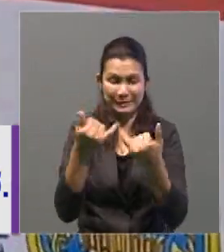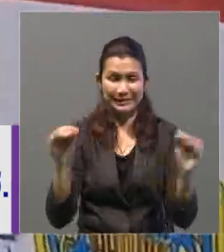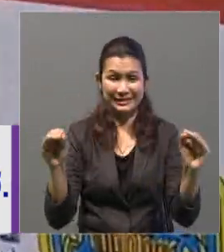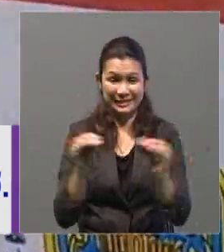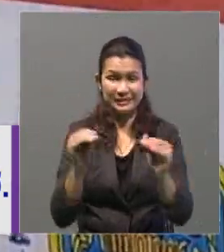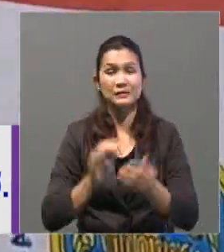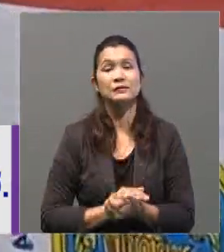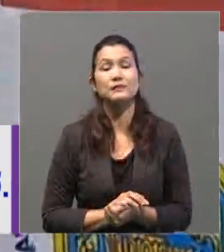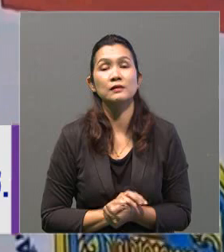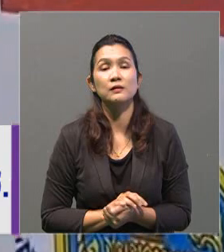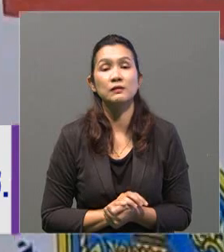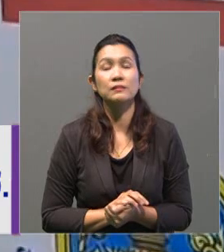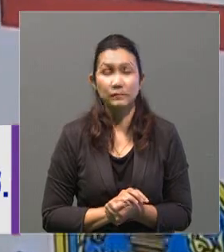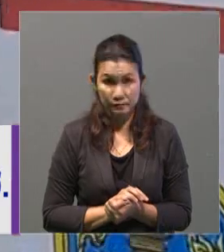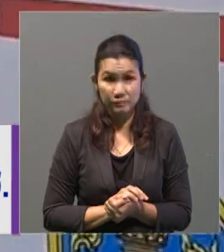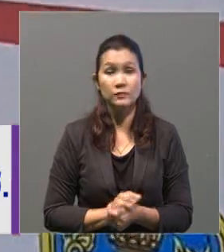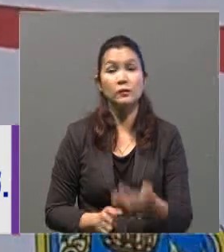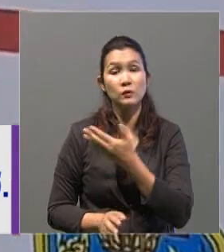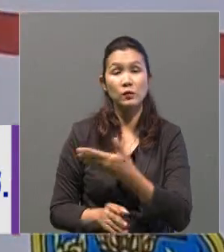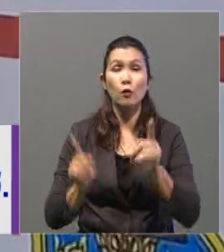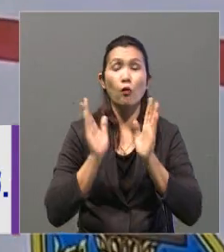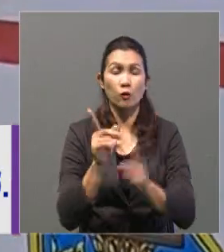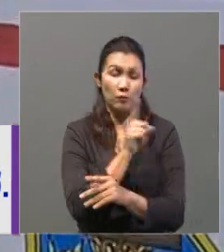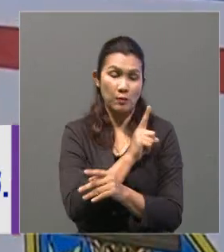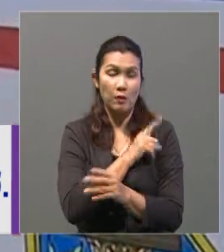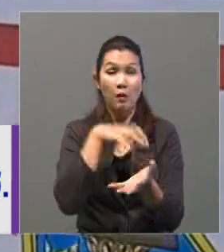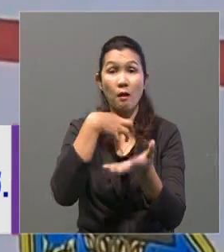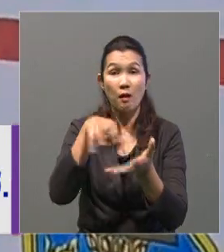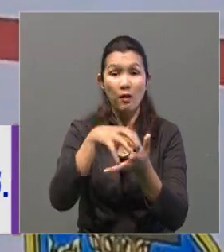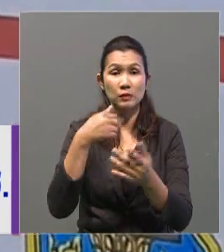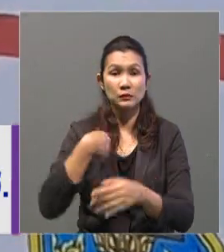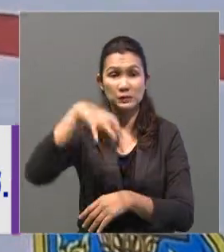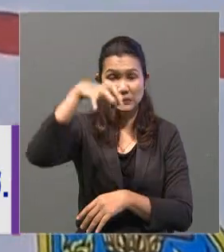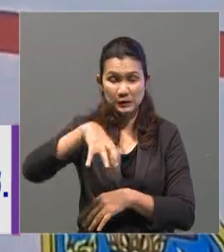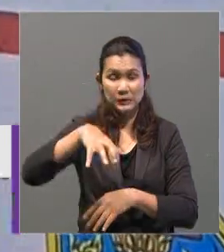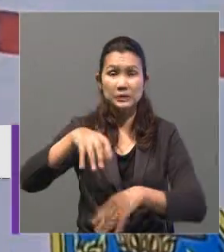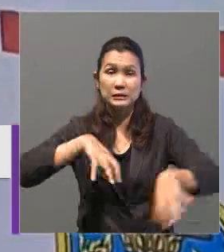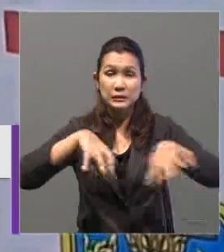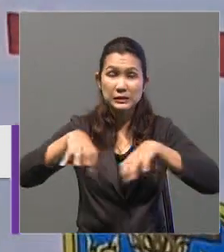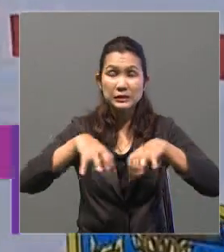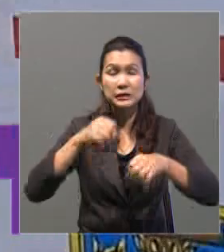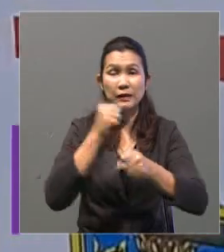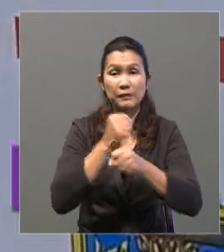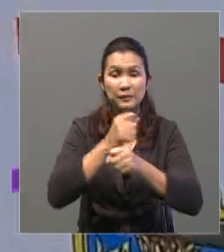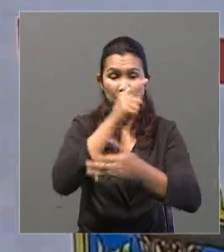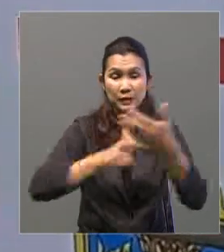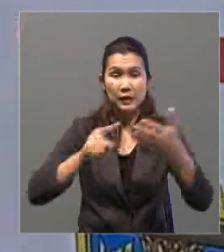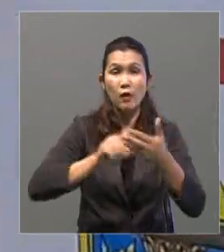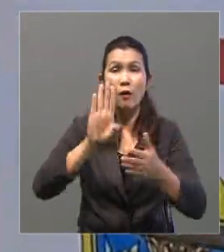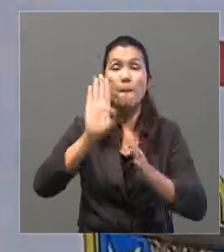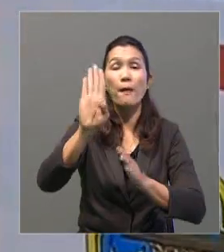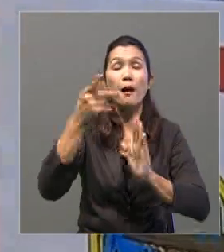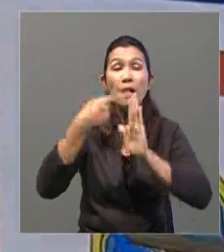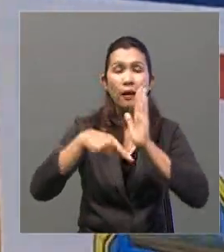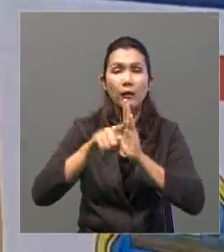ขึ้นครับโดยในสำราญบอกนะคะว่าการจัดหน่วยเลือกตั้งที่บ้านบางแคก็ถือว่าเป็นการการอำนวยความสะดวกให้กับผู้มีสิทธิ์เลือกตั้งตาม